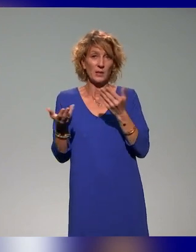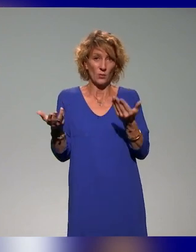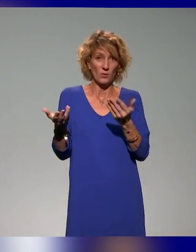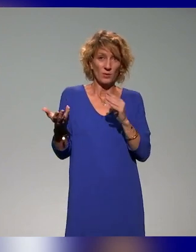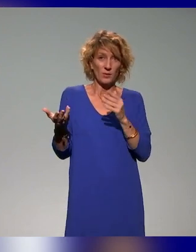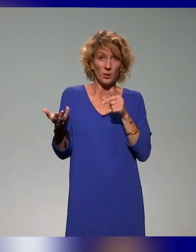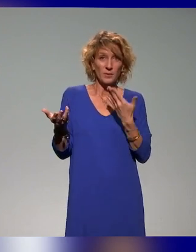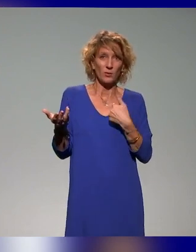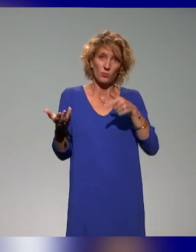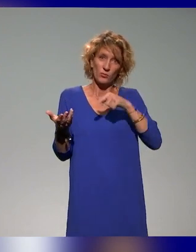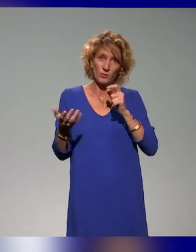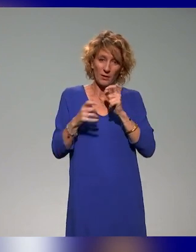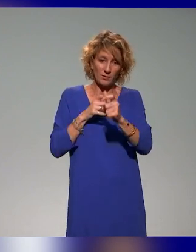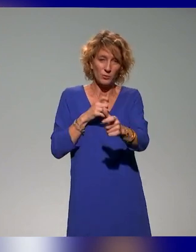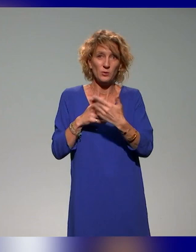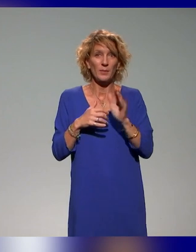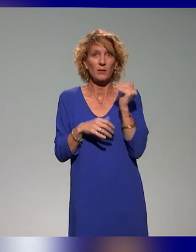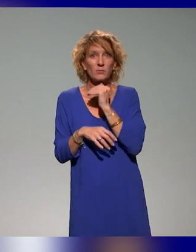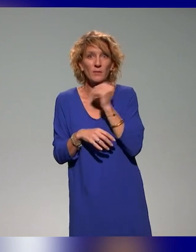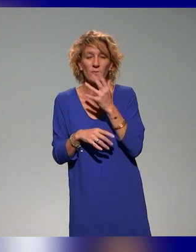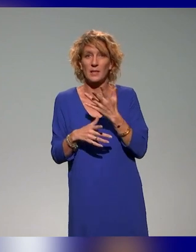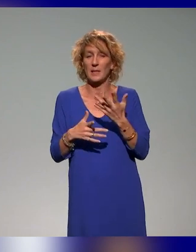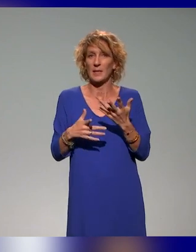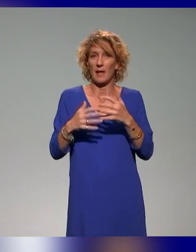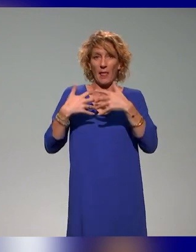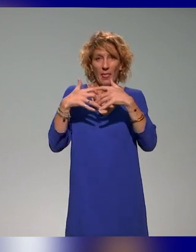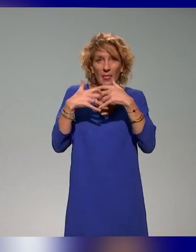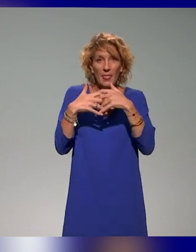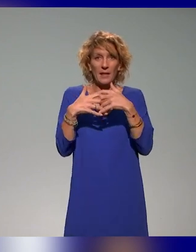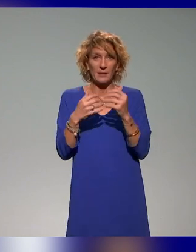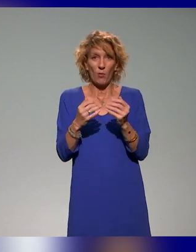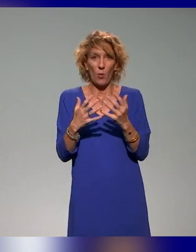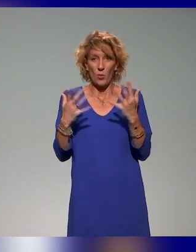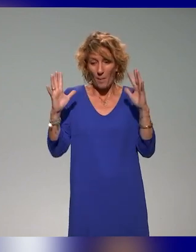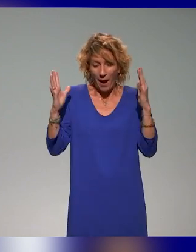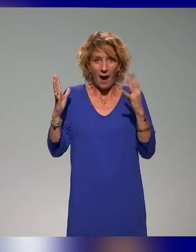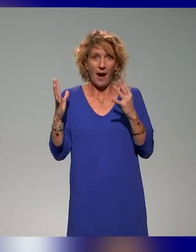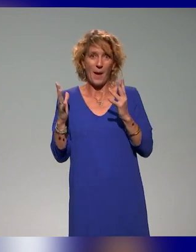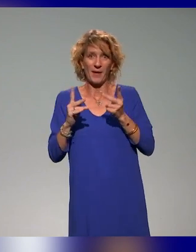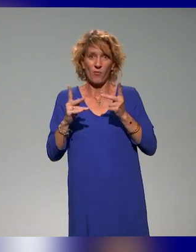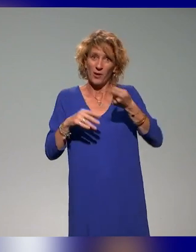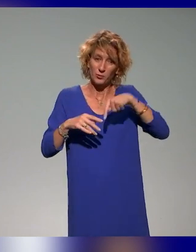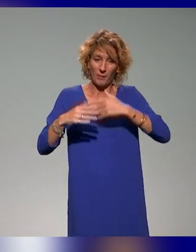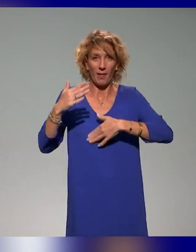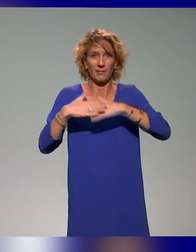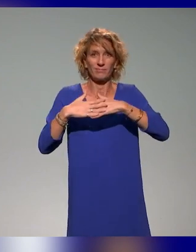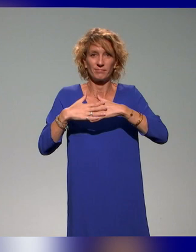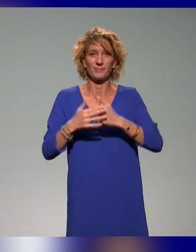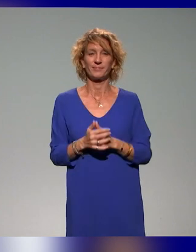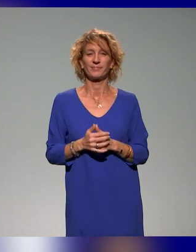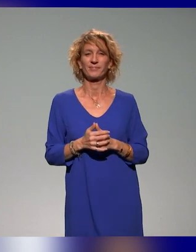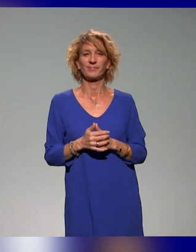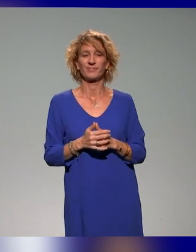esprit-là, mais ça va très vite et nos bras et cerveaux sont parfois limités. Alors, pour ce qui